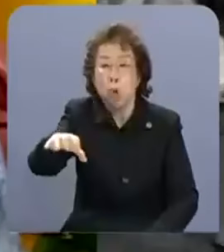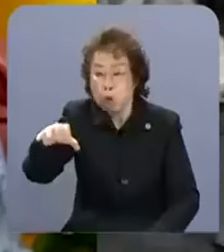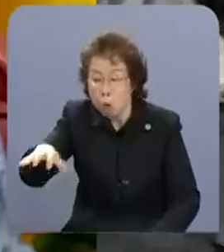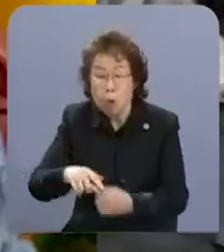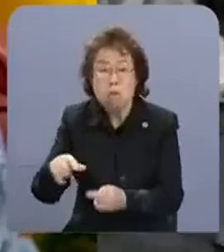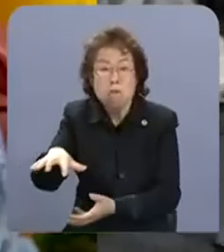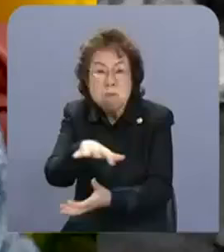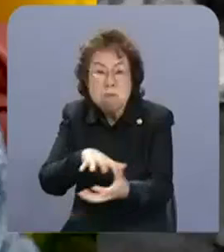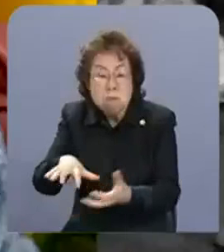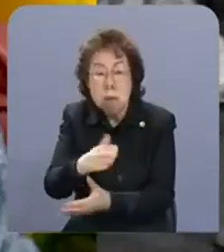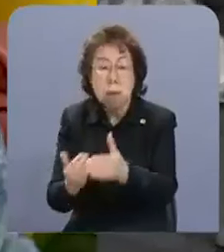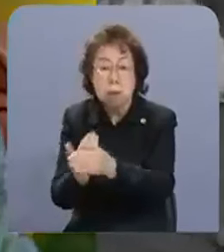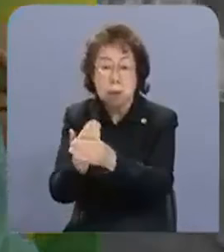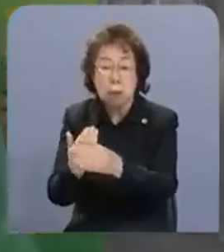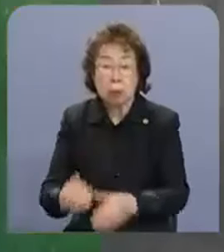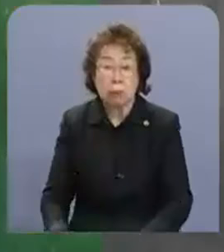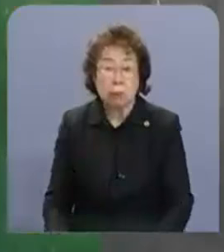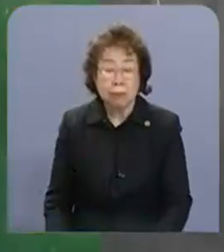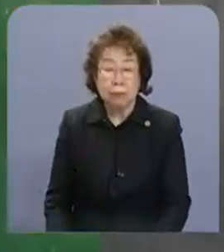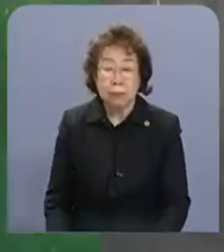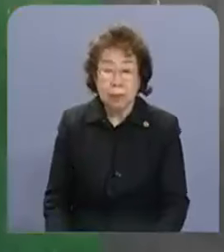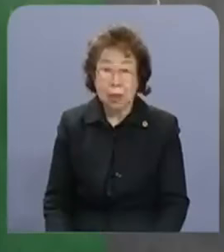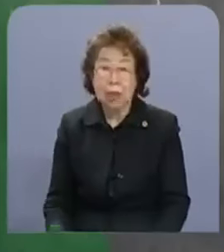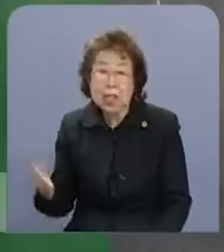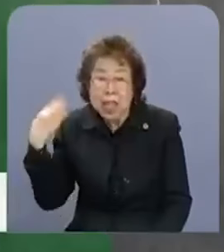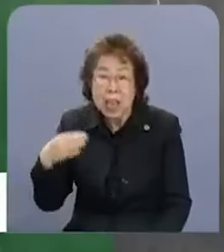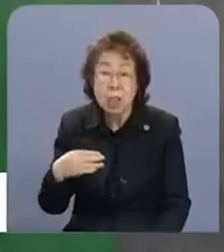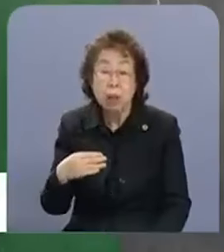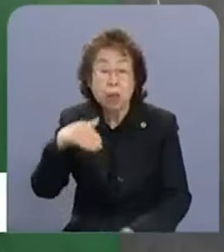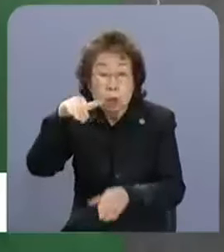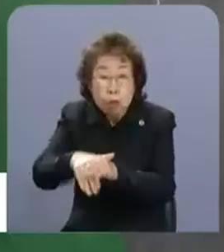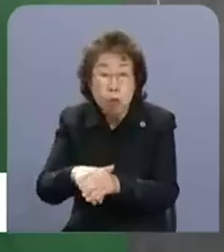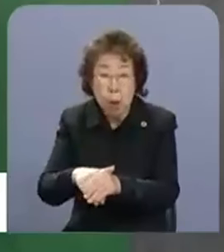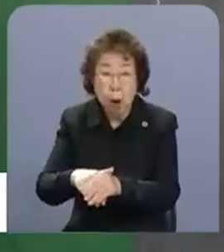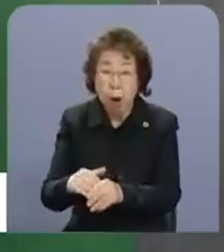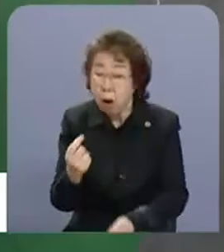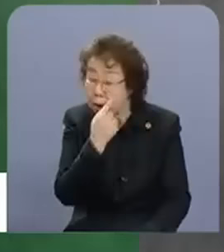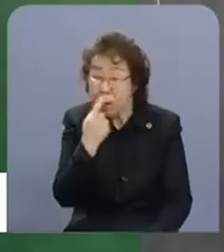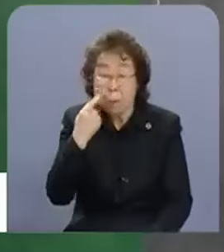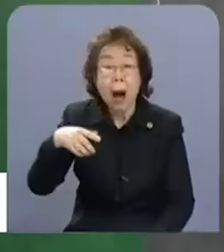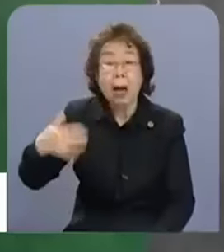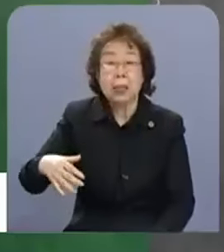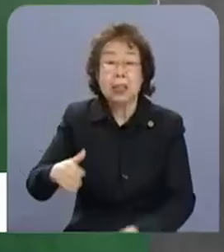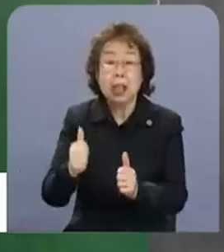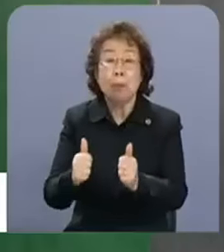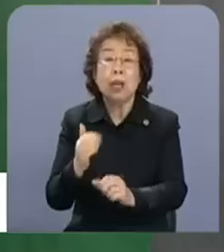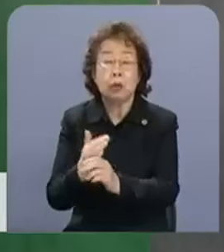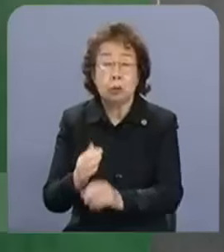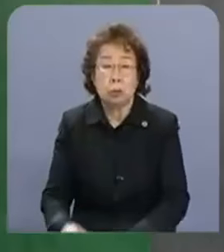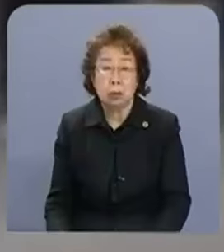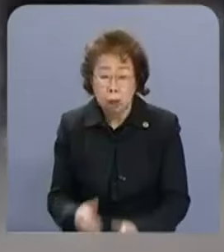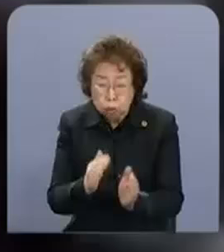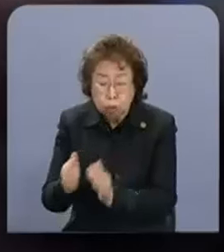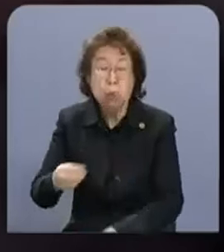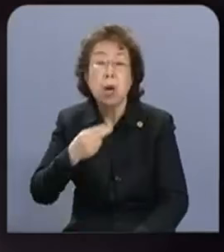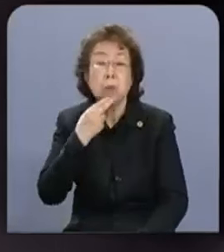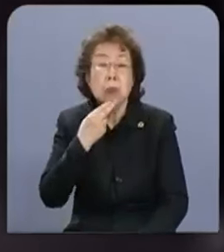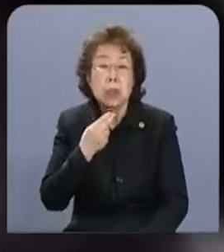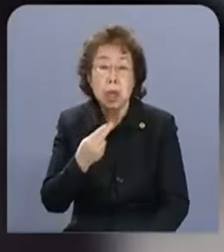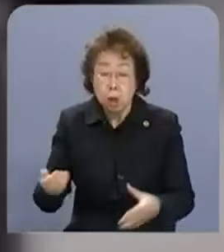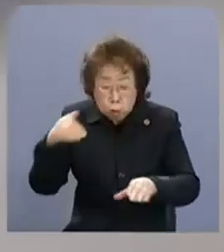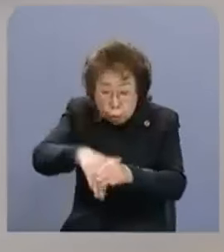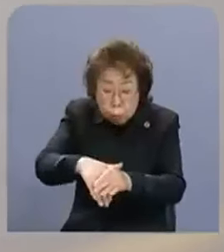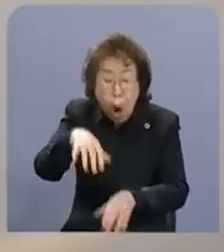곳곳에서 벌어졌습니다. 4.15 총선에 대한 재검표 재판이 아직도 진행 중인데 부실한 준비와 투표함도